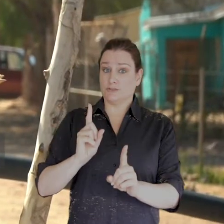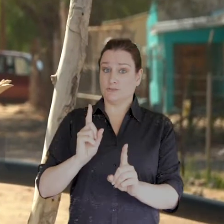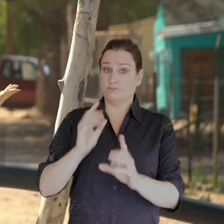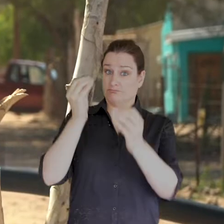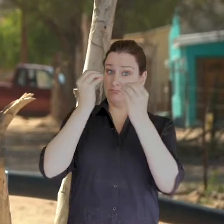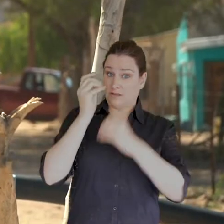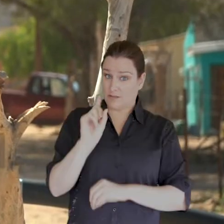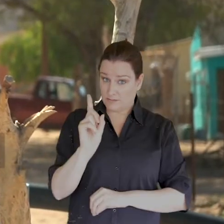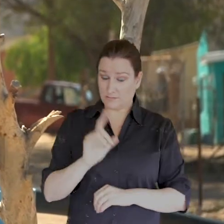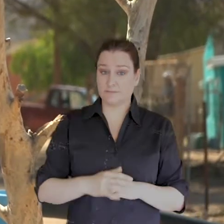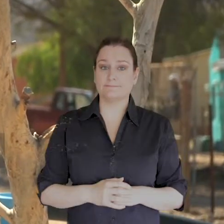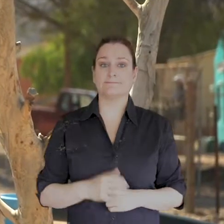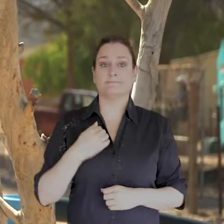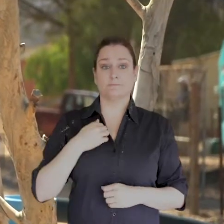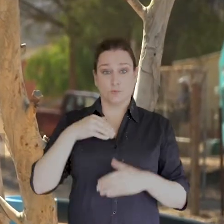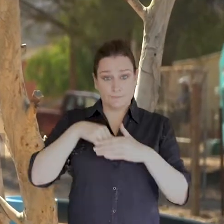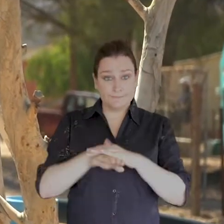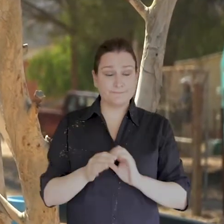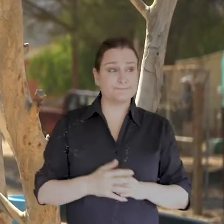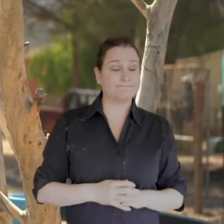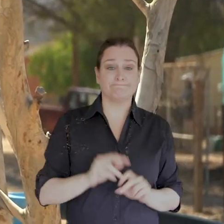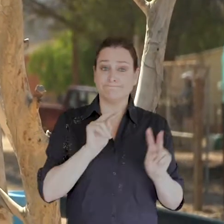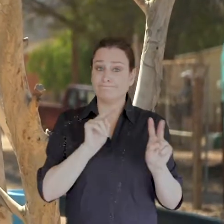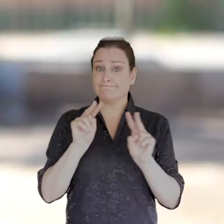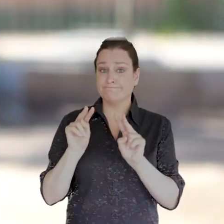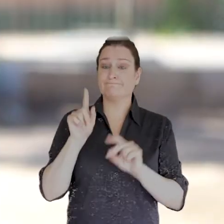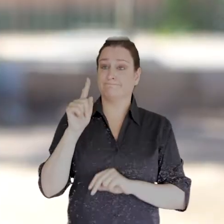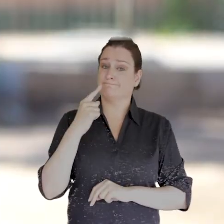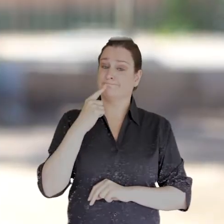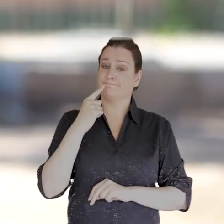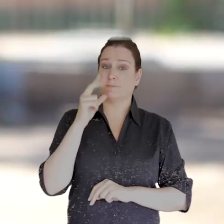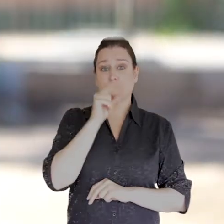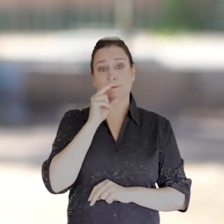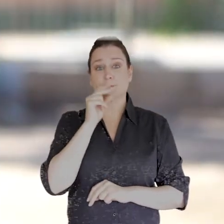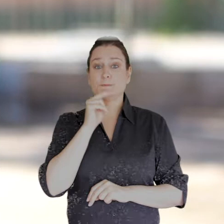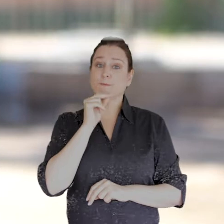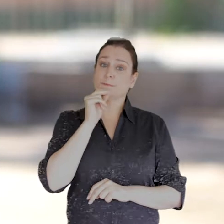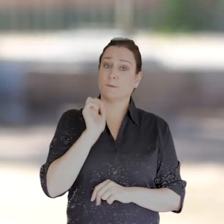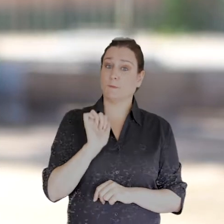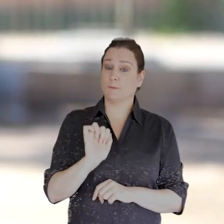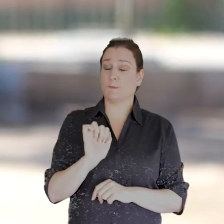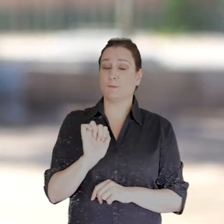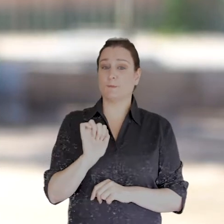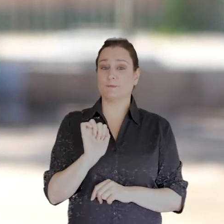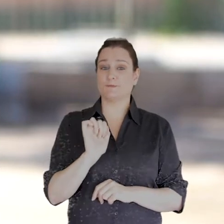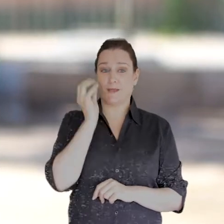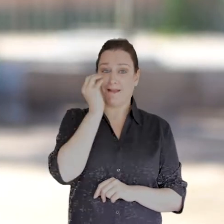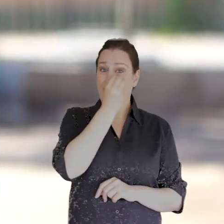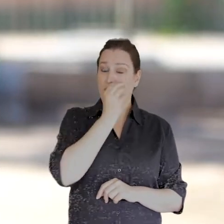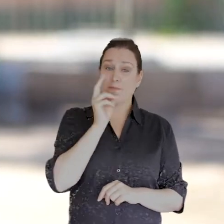Een van die goed wat ons baie mooi geleer was geweest is die, as jy school toe gaan met jy, en school ek as gekom,